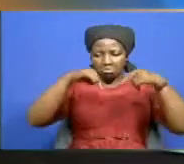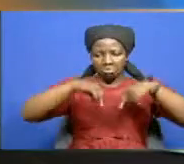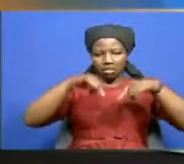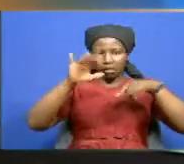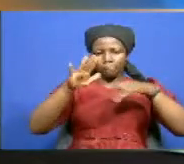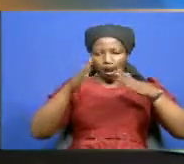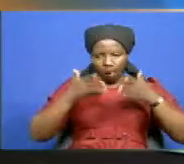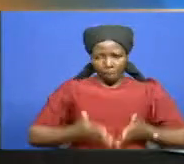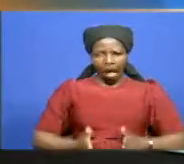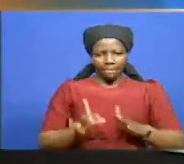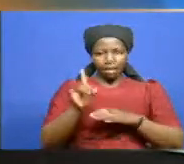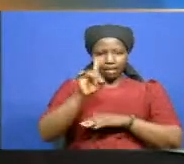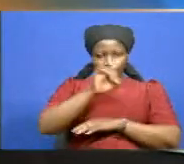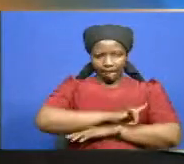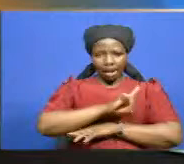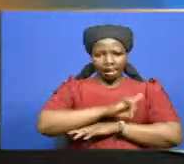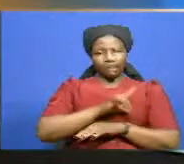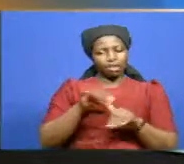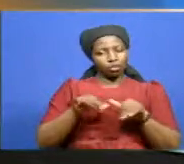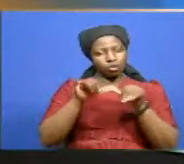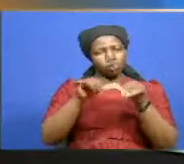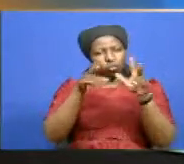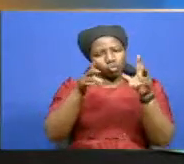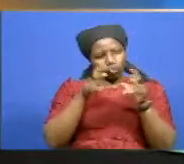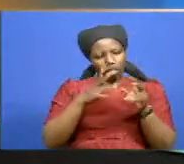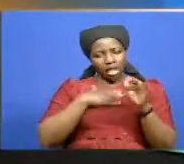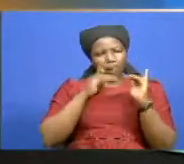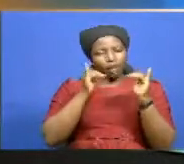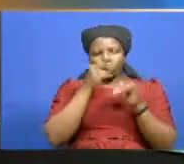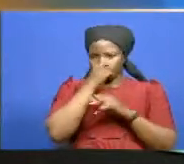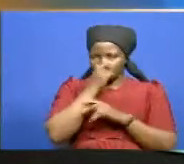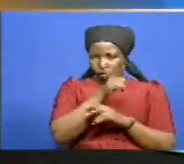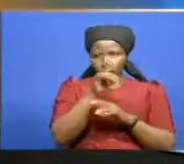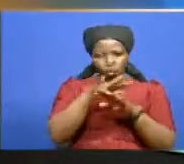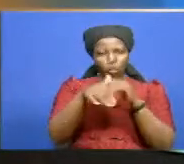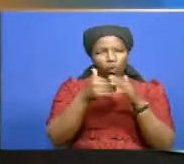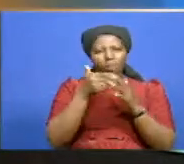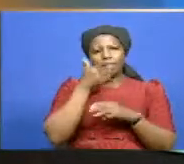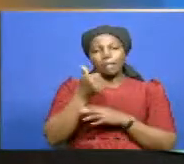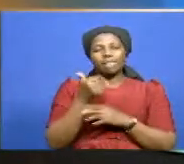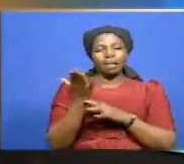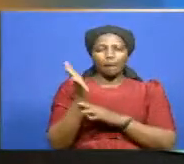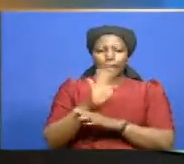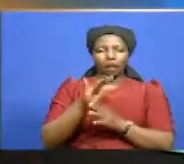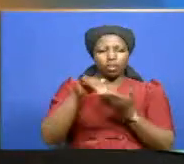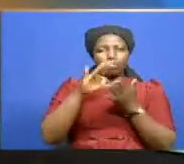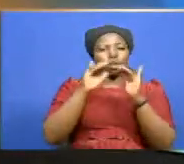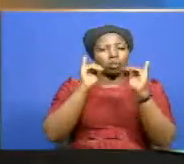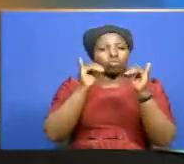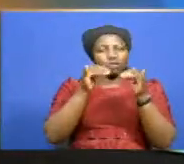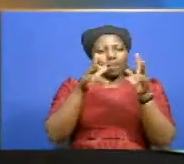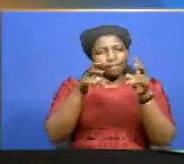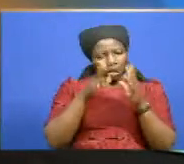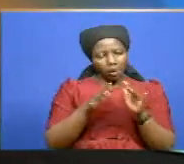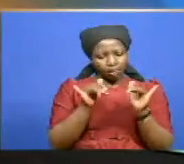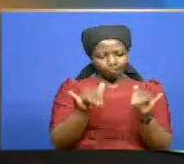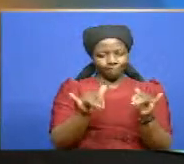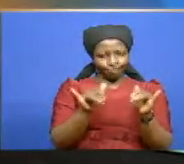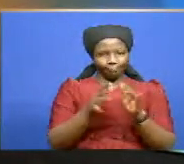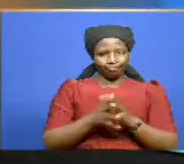kuzaliwa. Na endelea kufuatilia taarifa zetu, tunakutakia kila laheri. Tunarejea na taarifa zaidi, mtazamaji usiende